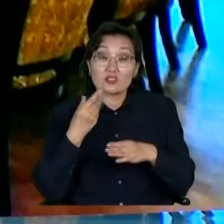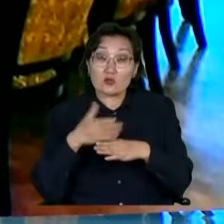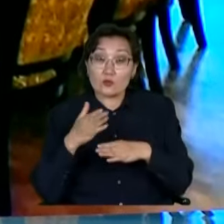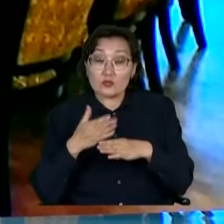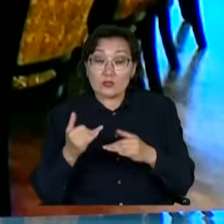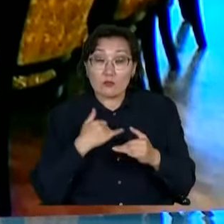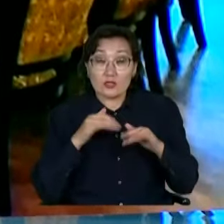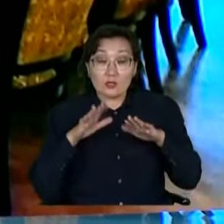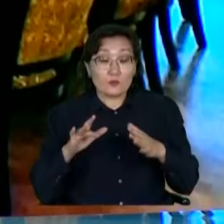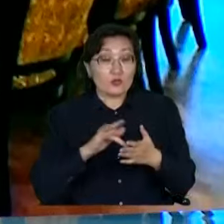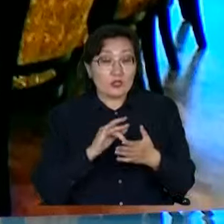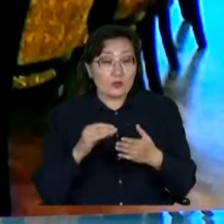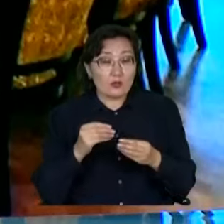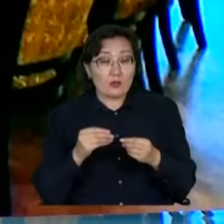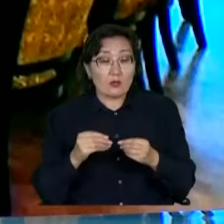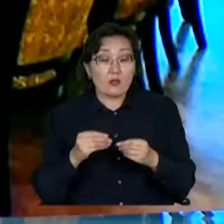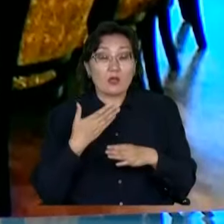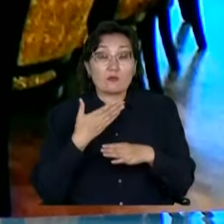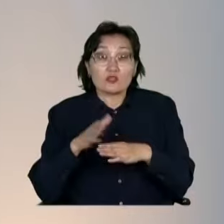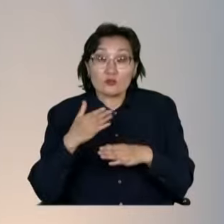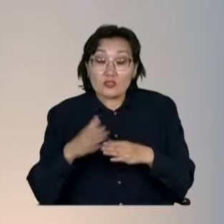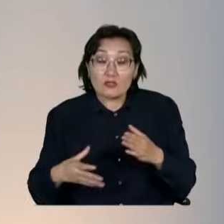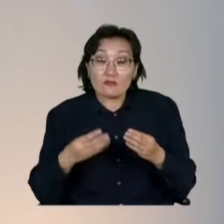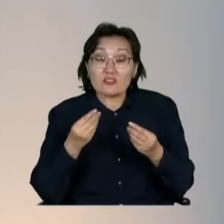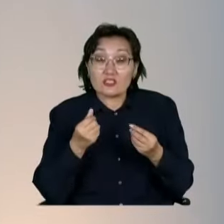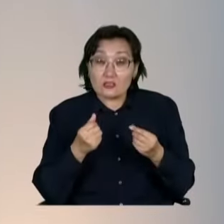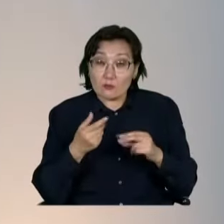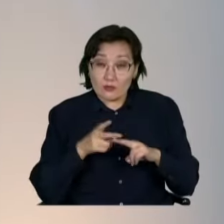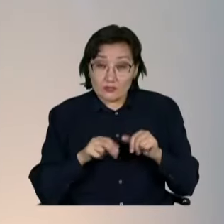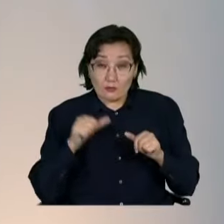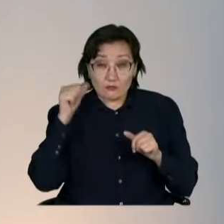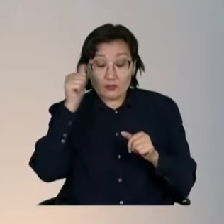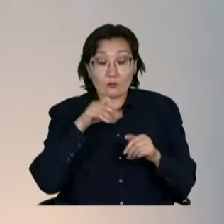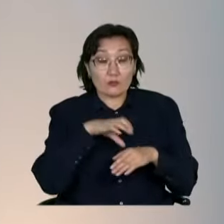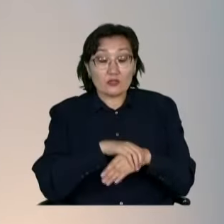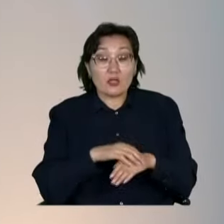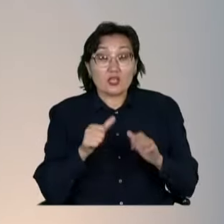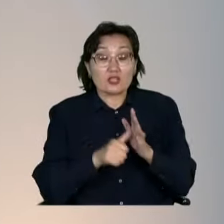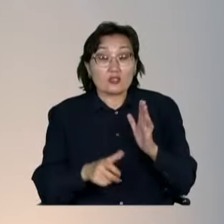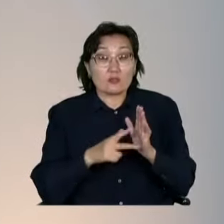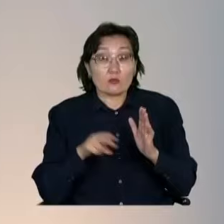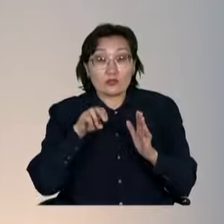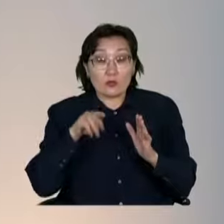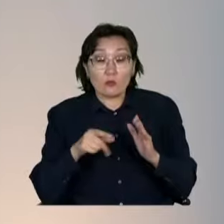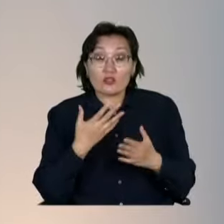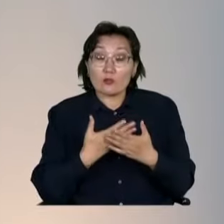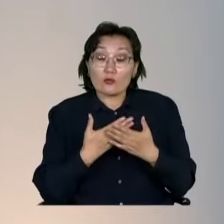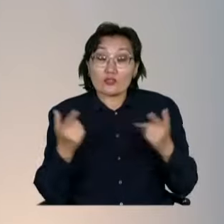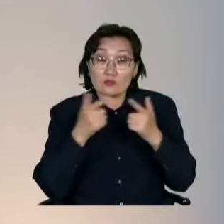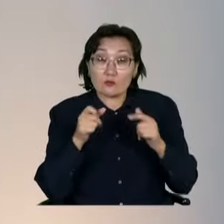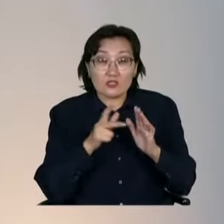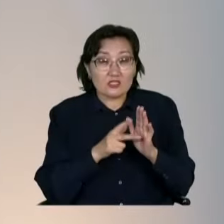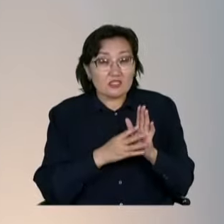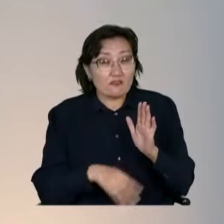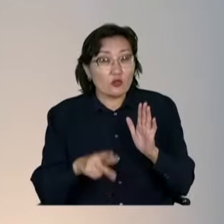субсидии у нас идут с местного бюджета. Вот, по прогнозным данным, в этом году фактически выплатили 68 миллиардов, а по прогнозным данным –